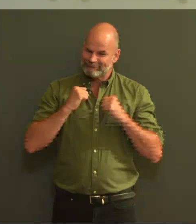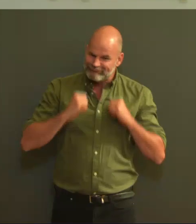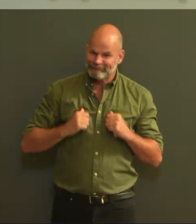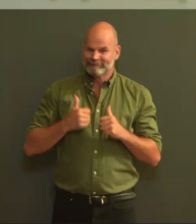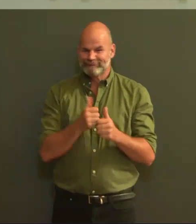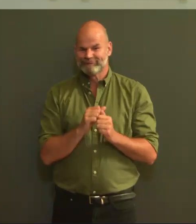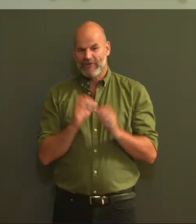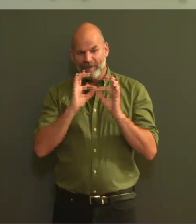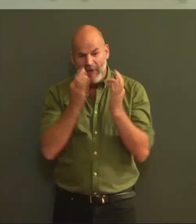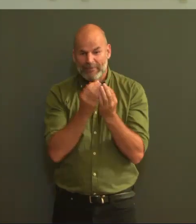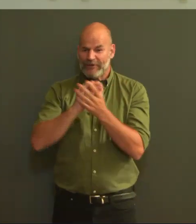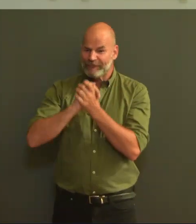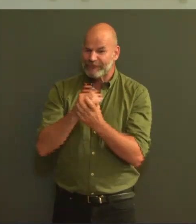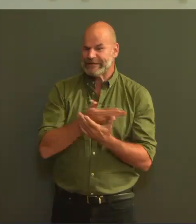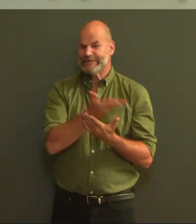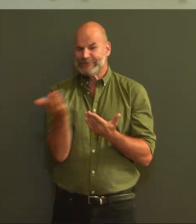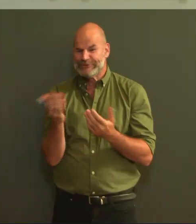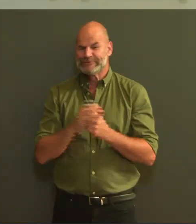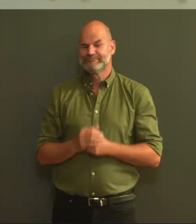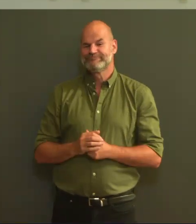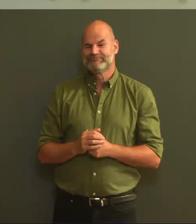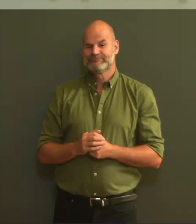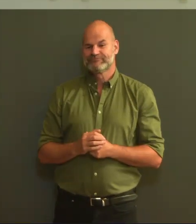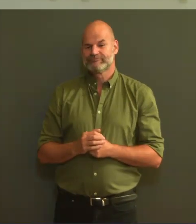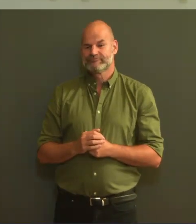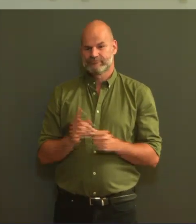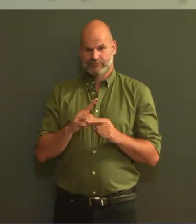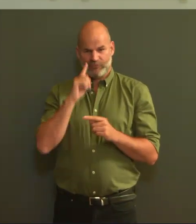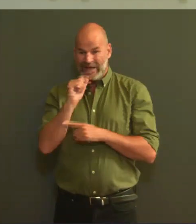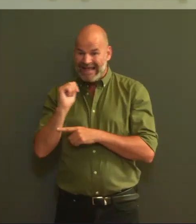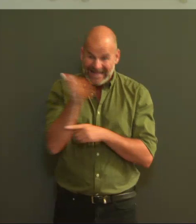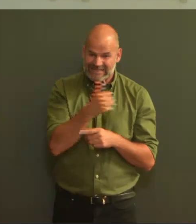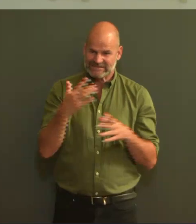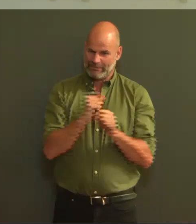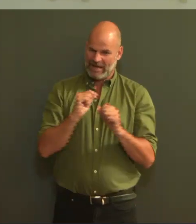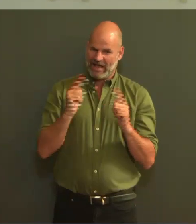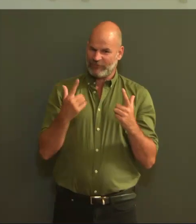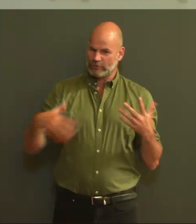voor onze vrienden en eigenlijk voor heel de samenleving.